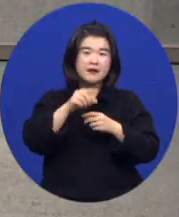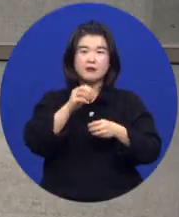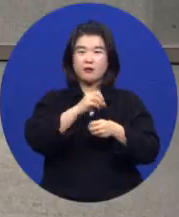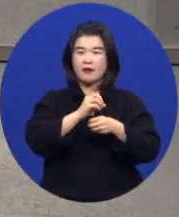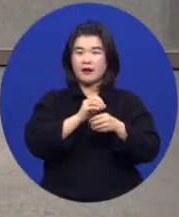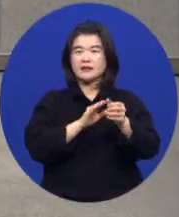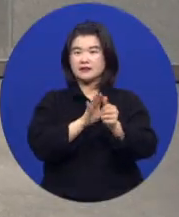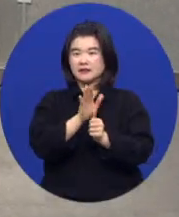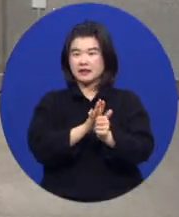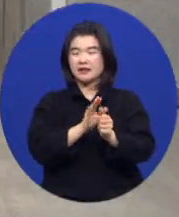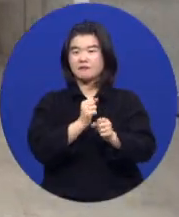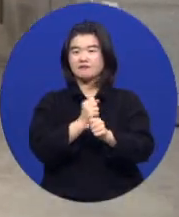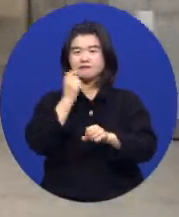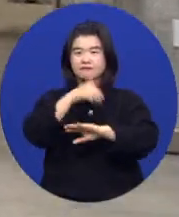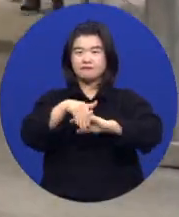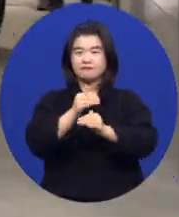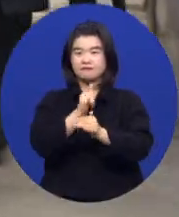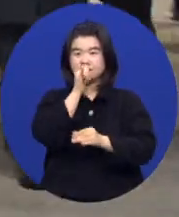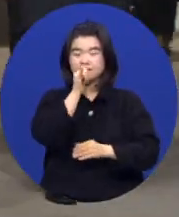지원유세를 가지는 예정입니다